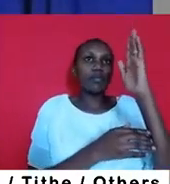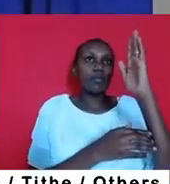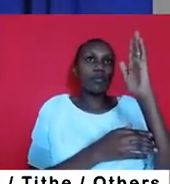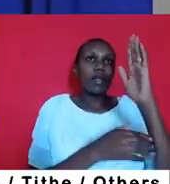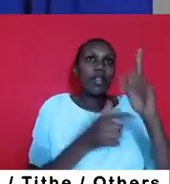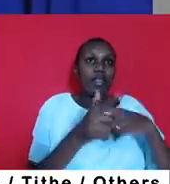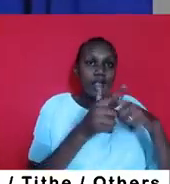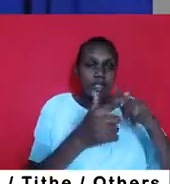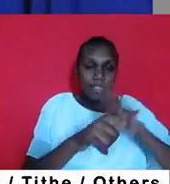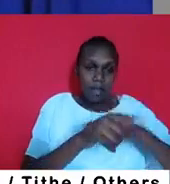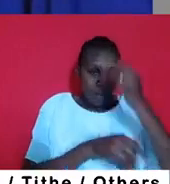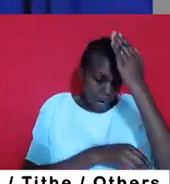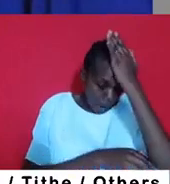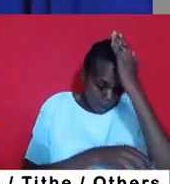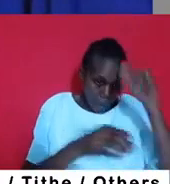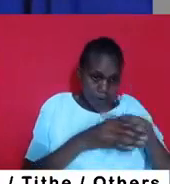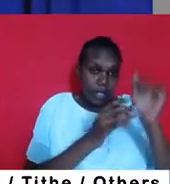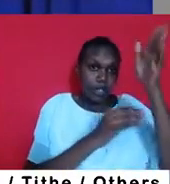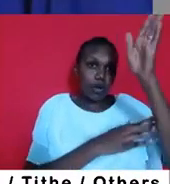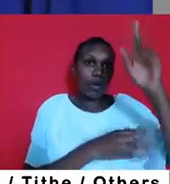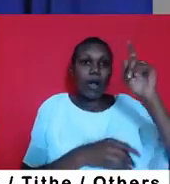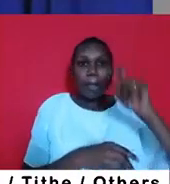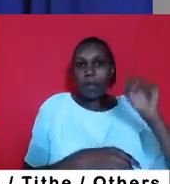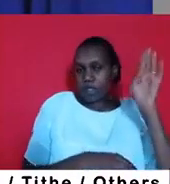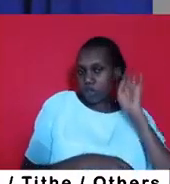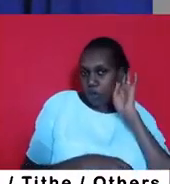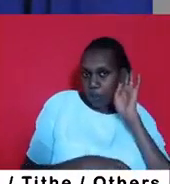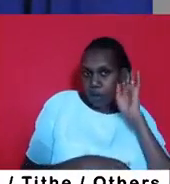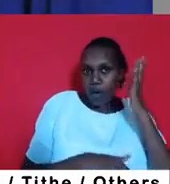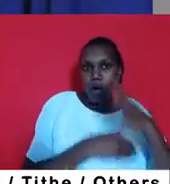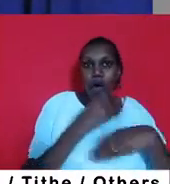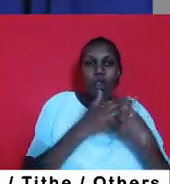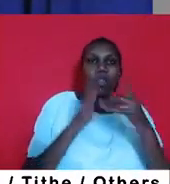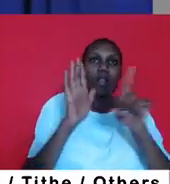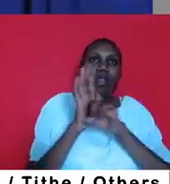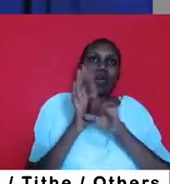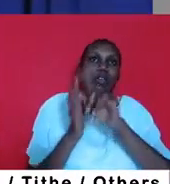Na kunyenyekea mbele za Mungu ni kutii amri za Mungu.